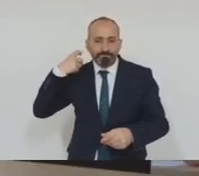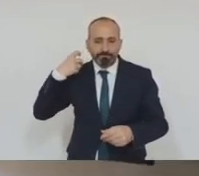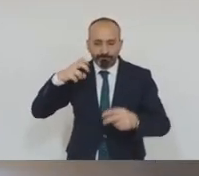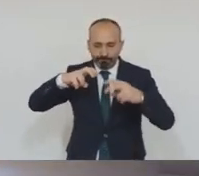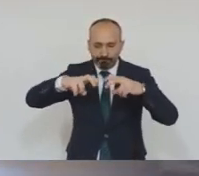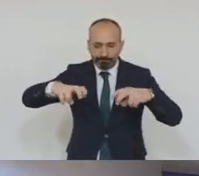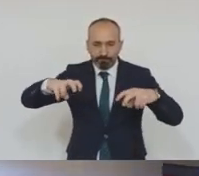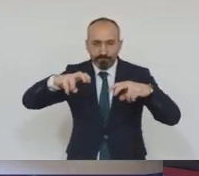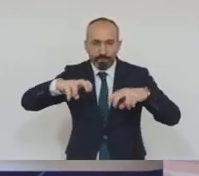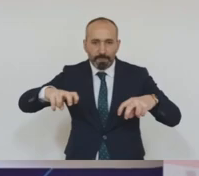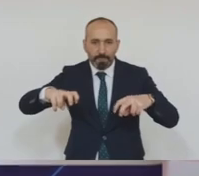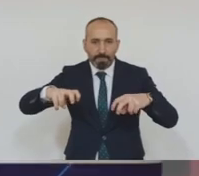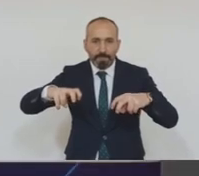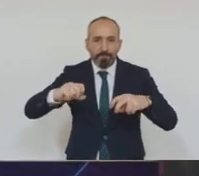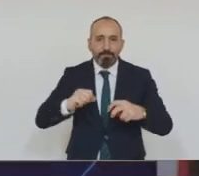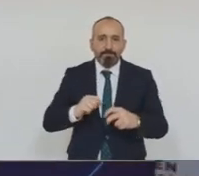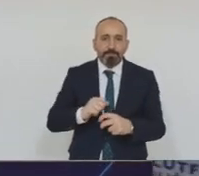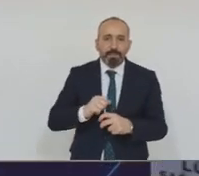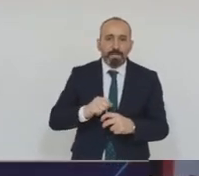arkeoloji,